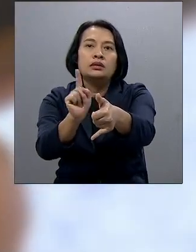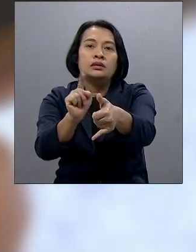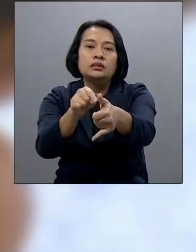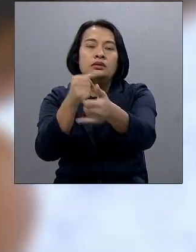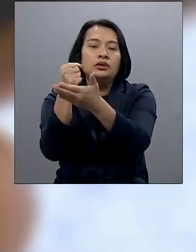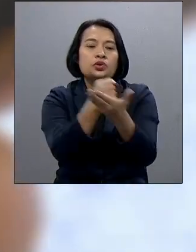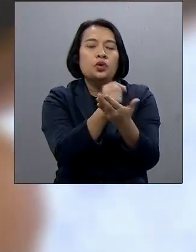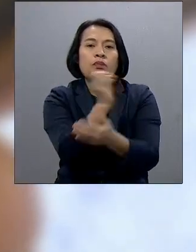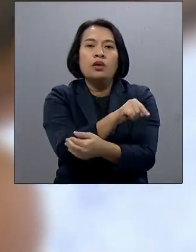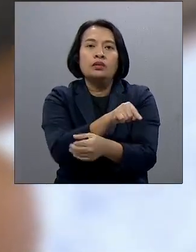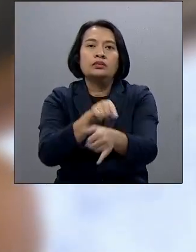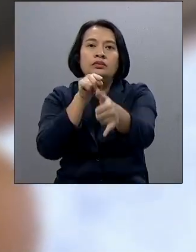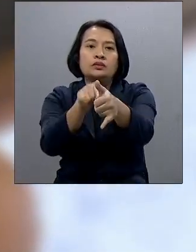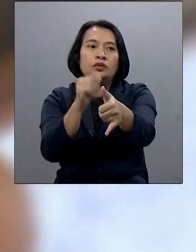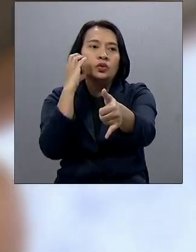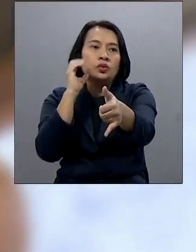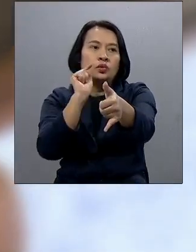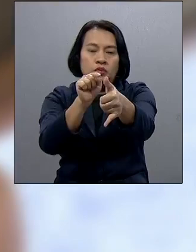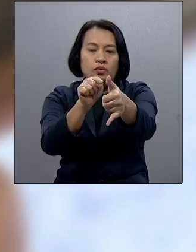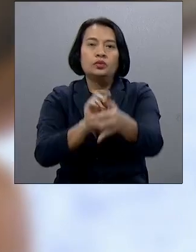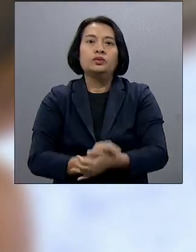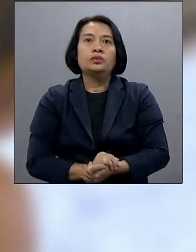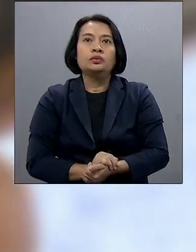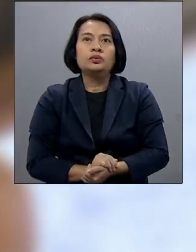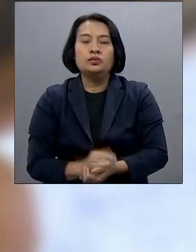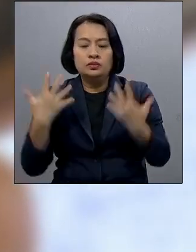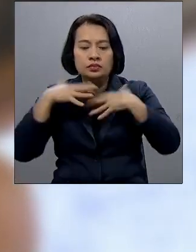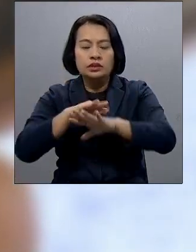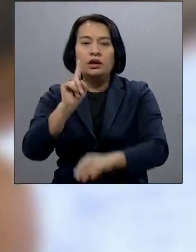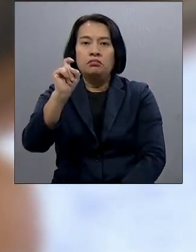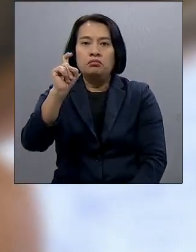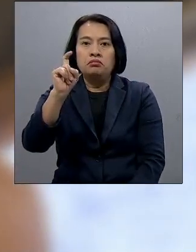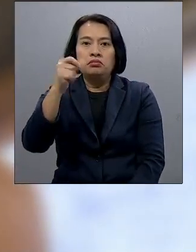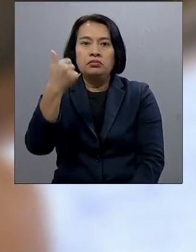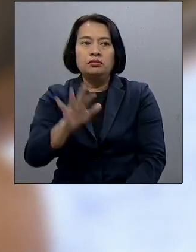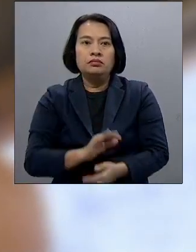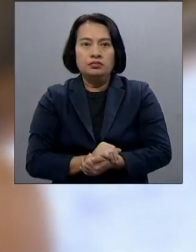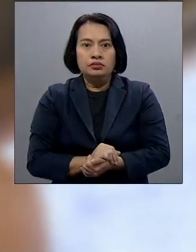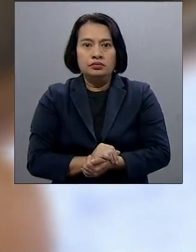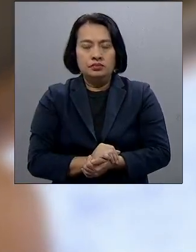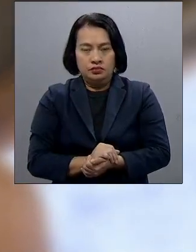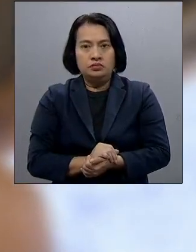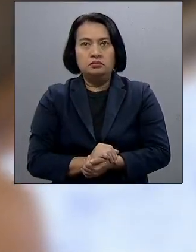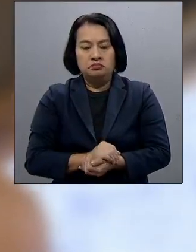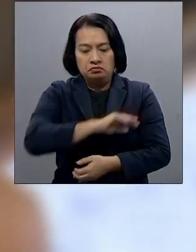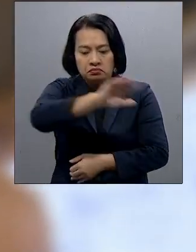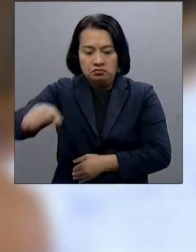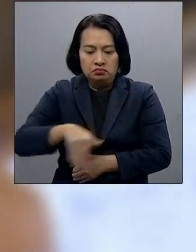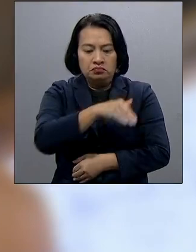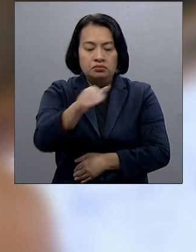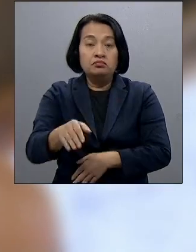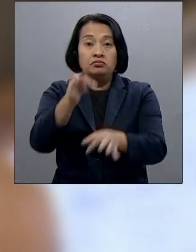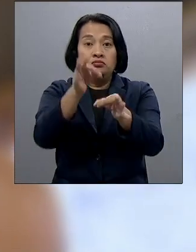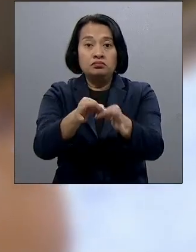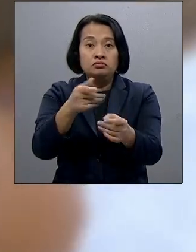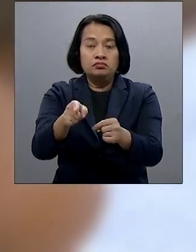วยเหลือได้เนี่ยนะคะก็ไม่สามารถติดต่อได้นะคะแล้วผู้ก่อเหตุได้ทุกบัญชีที่นางลำไพโอน